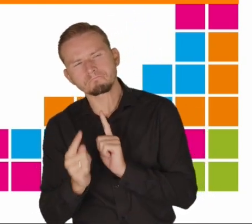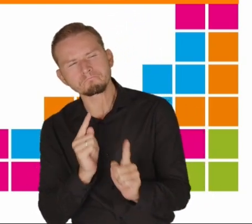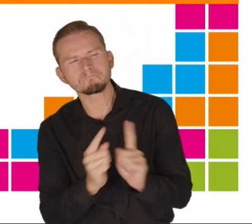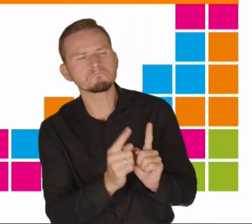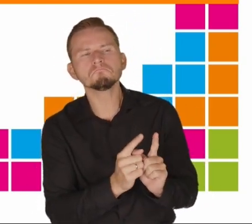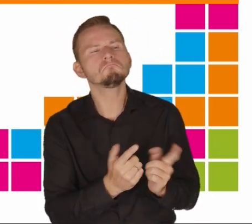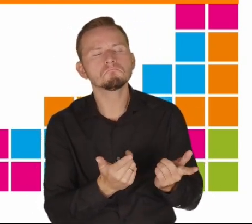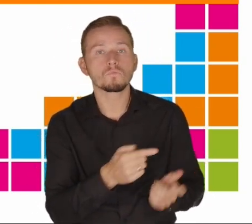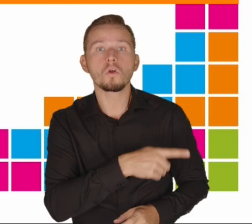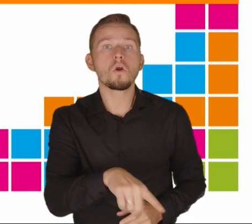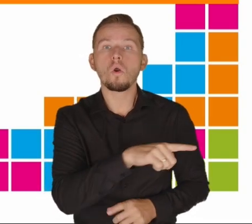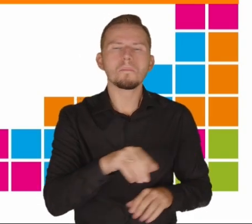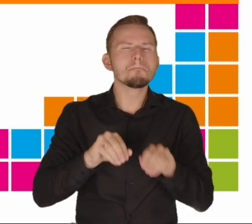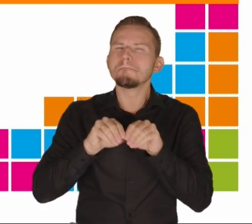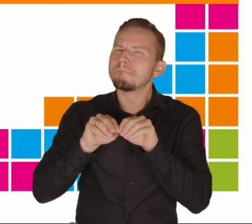popularnym